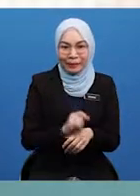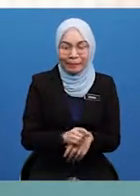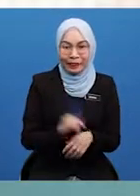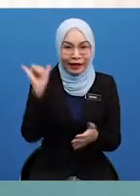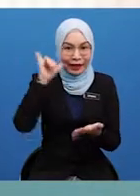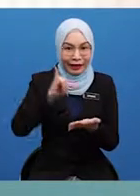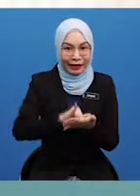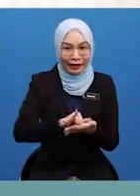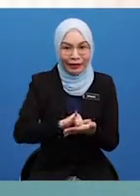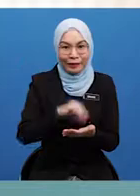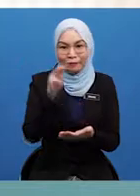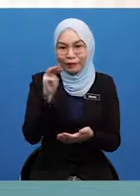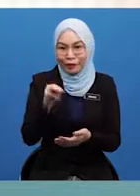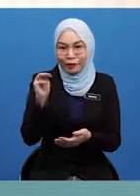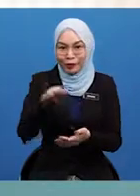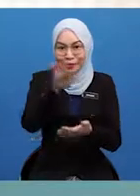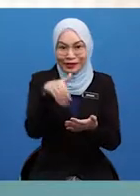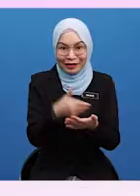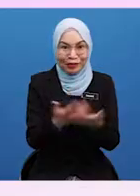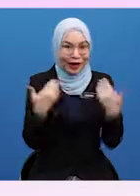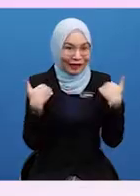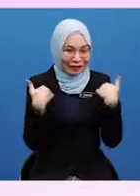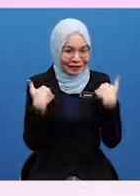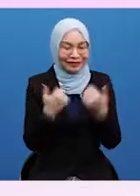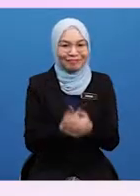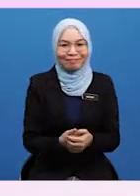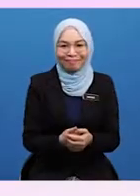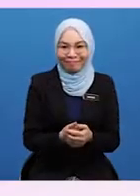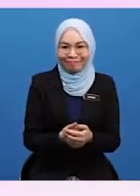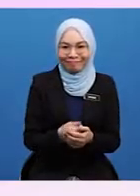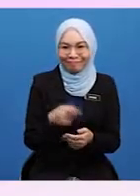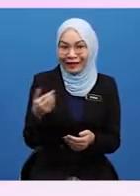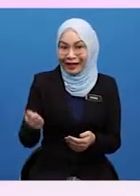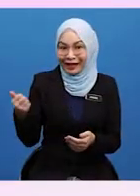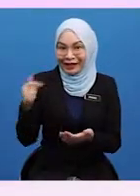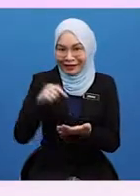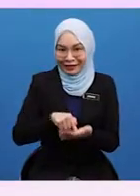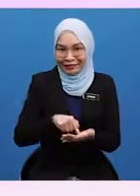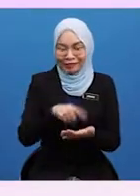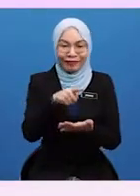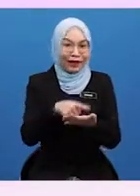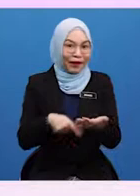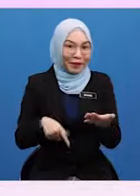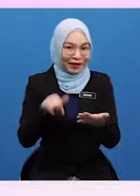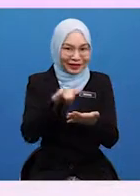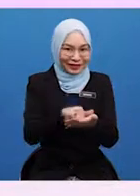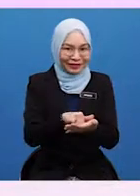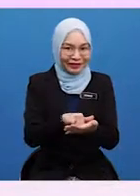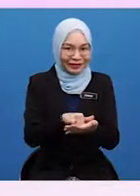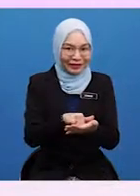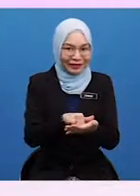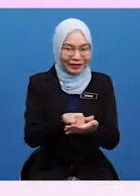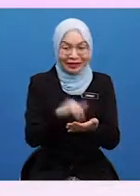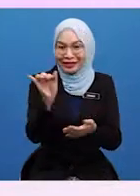sedikit teka-teki untuk mengurai berfikir ianya ibarat kawan baik memori dimana murid